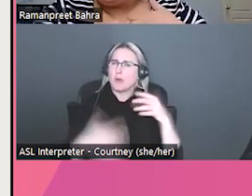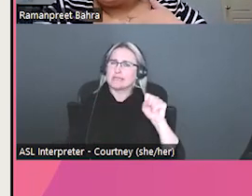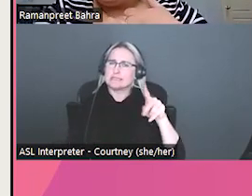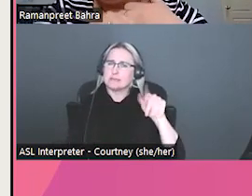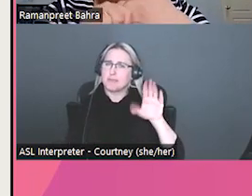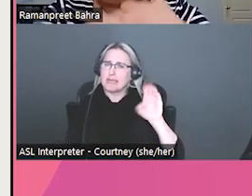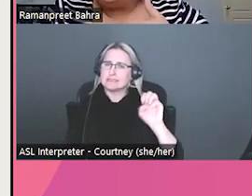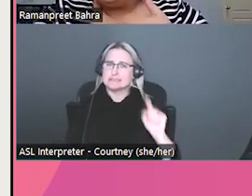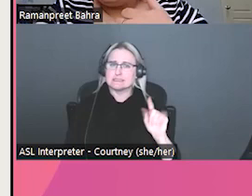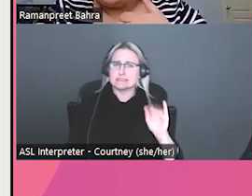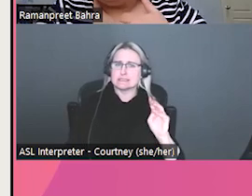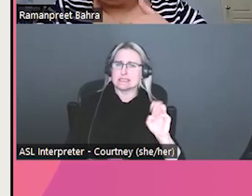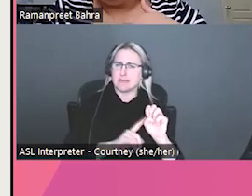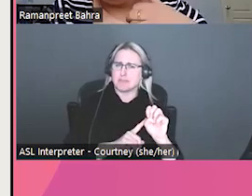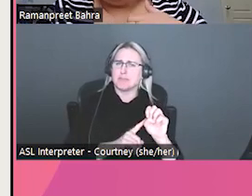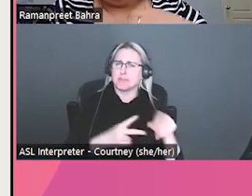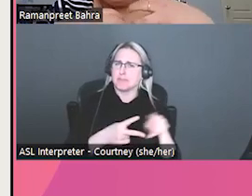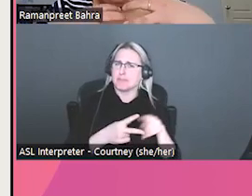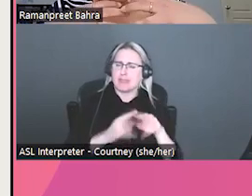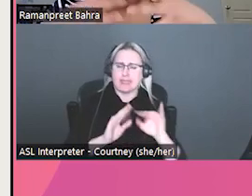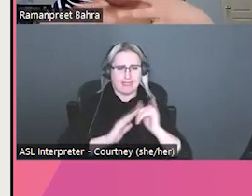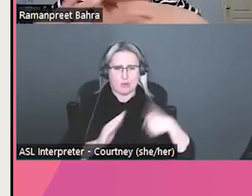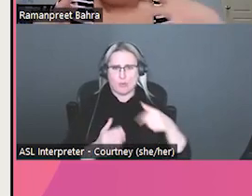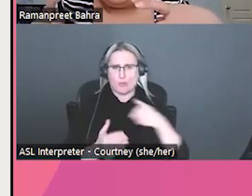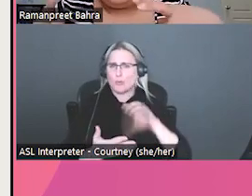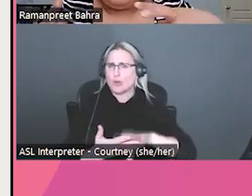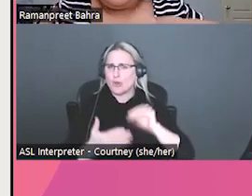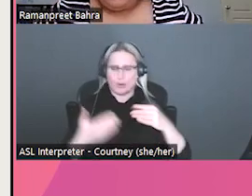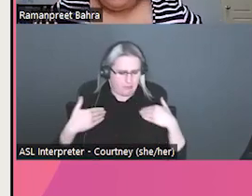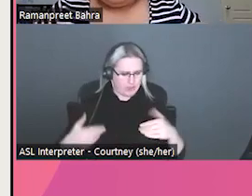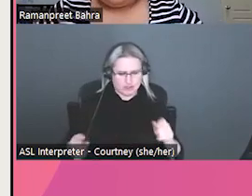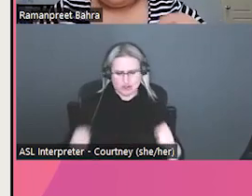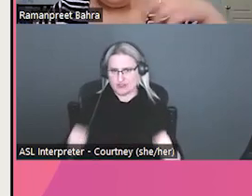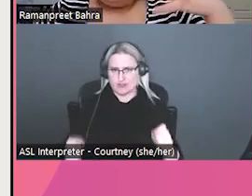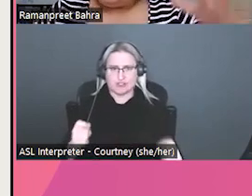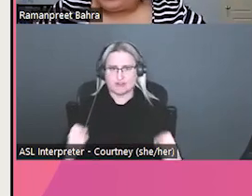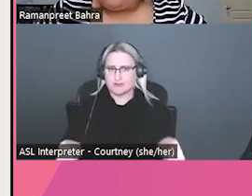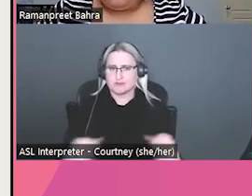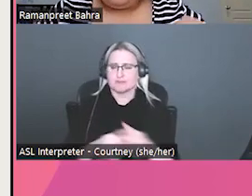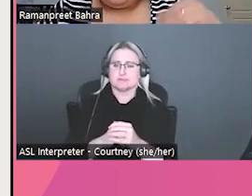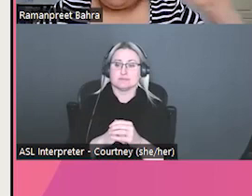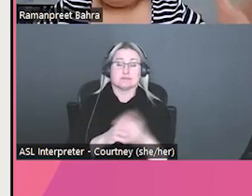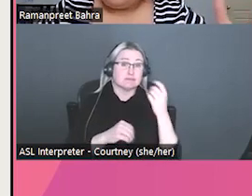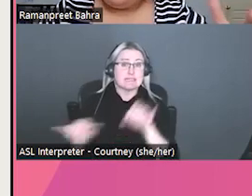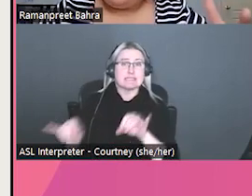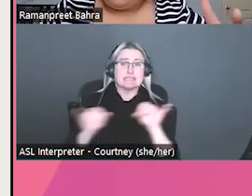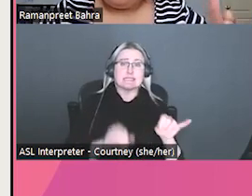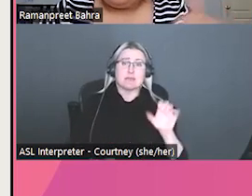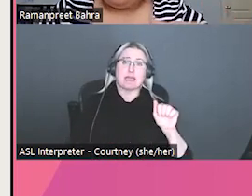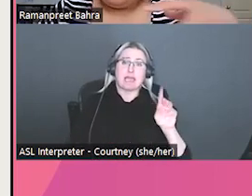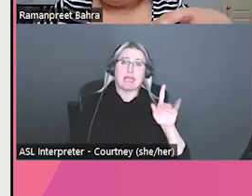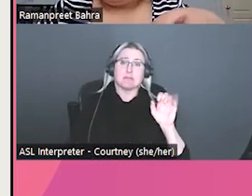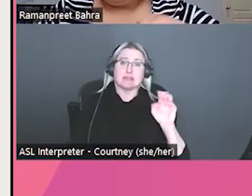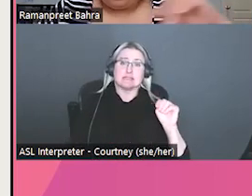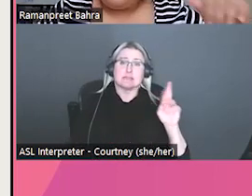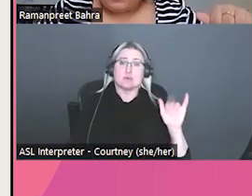ensembles du domaine de l'espace-temps et la façon dont nous apprenons donc sur